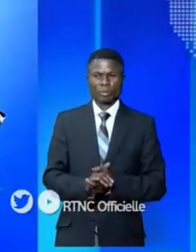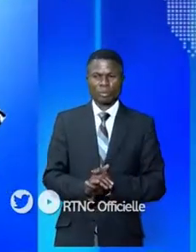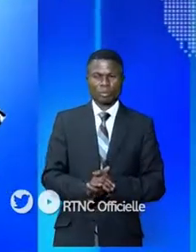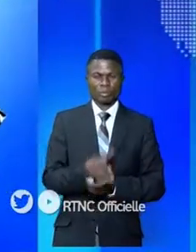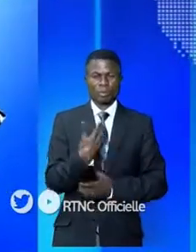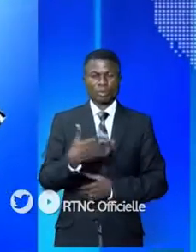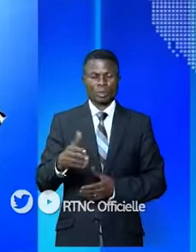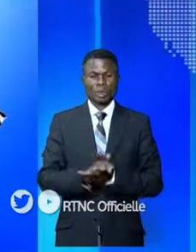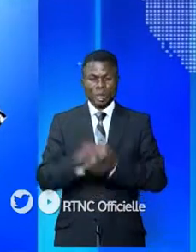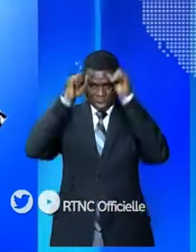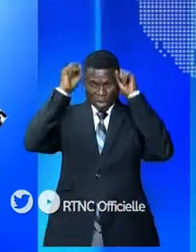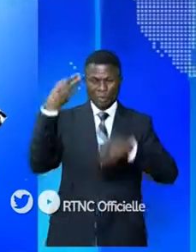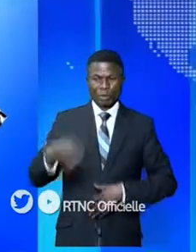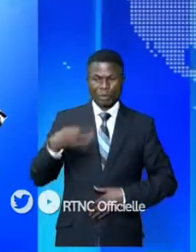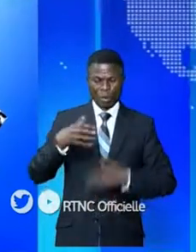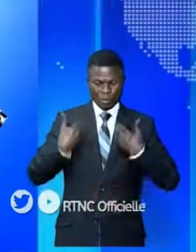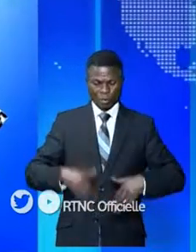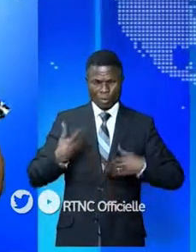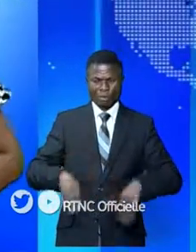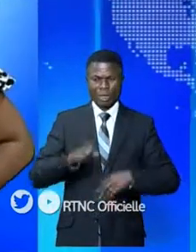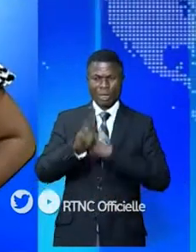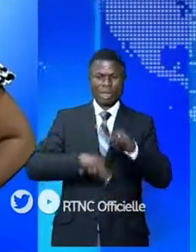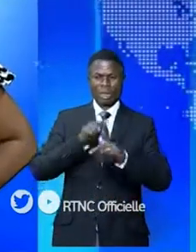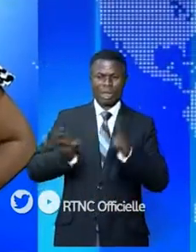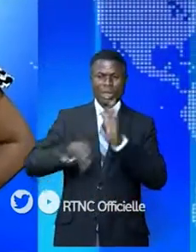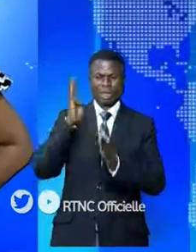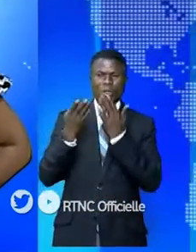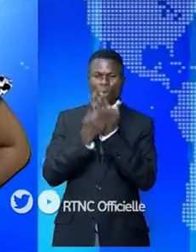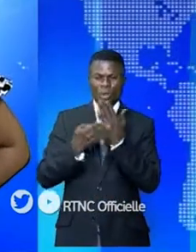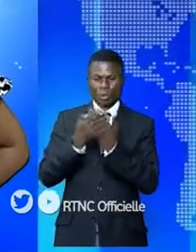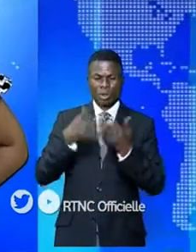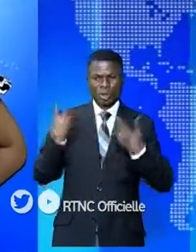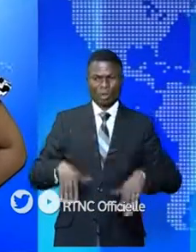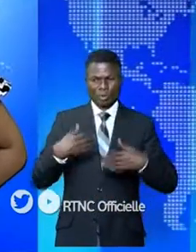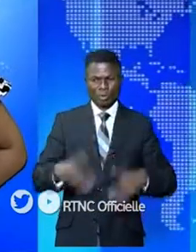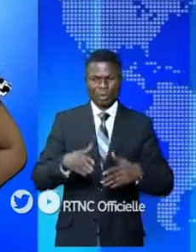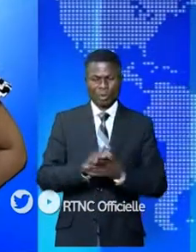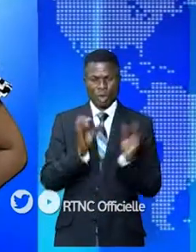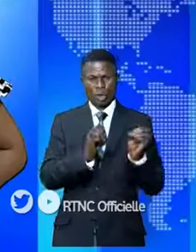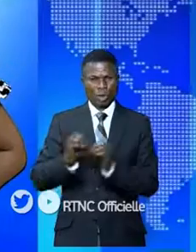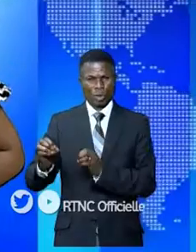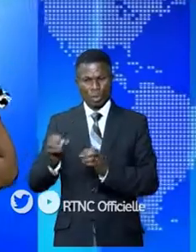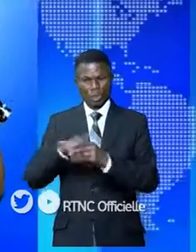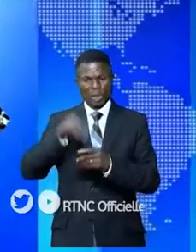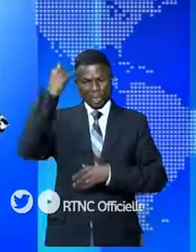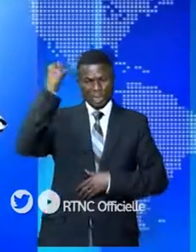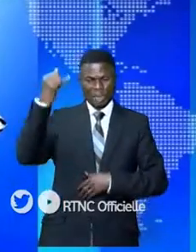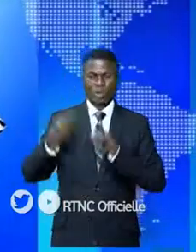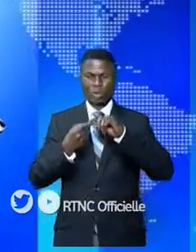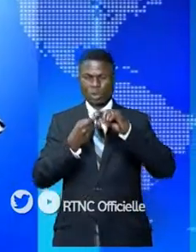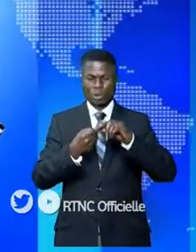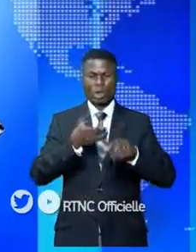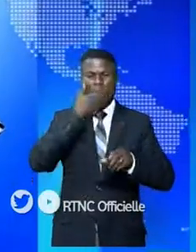d'Emmanuel Macron, où l'on a célébré aujourd'hui la fête nationale du 14 juillet, une célébration organisée dans un contexte particulier